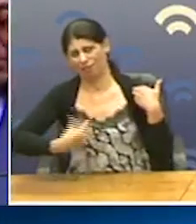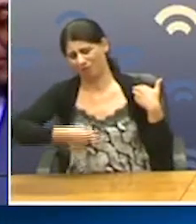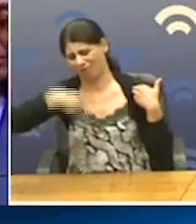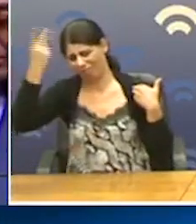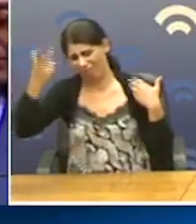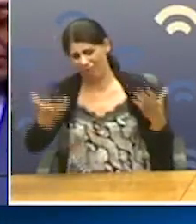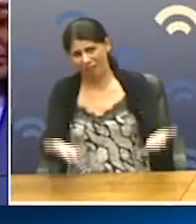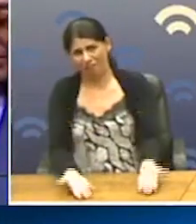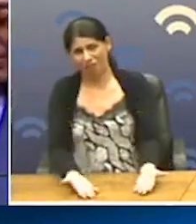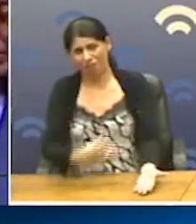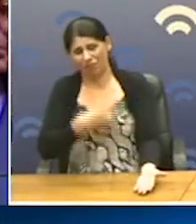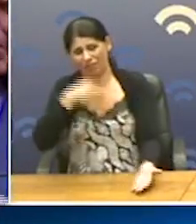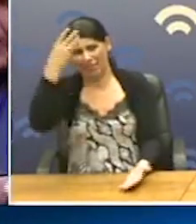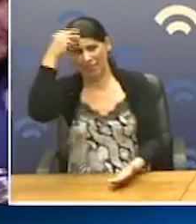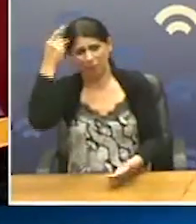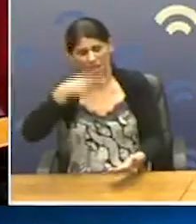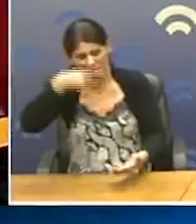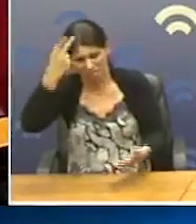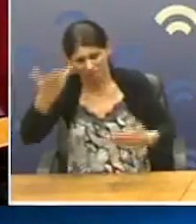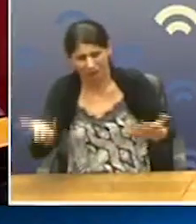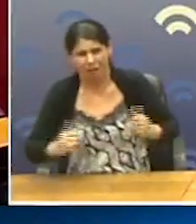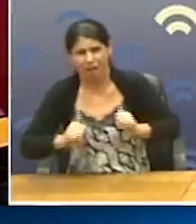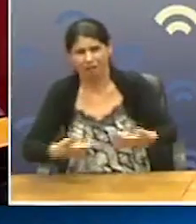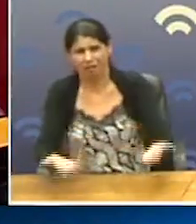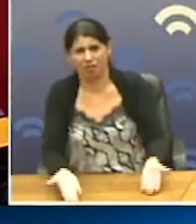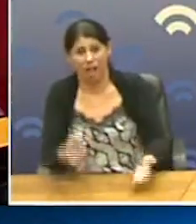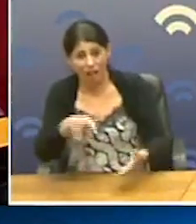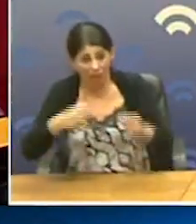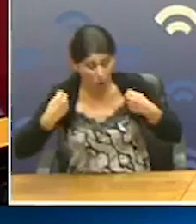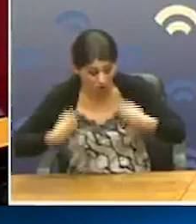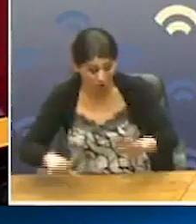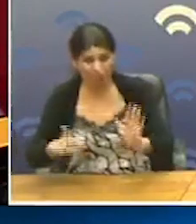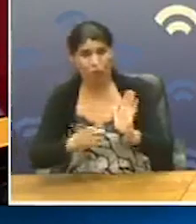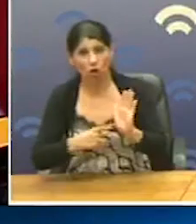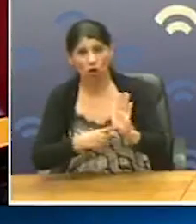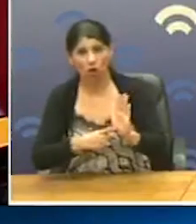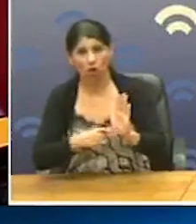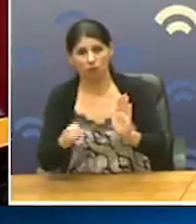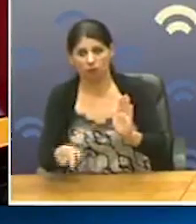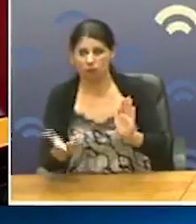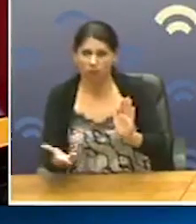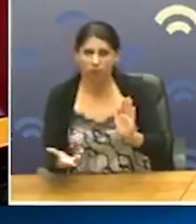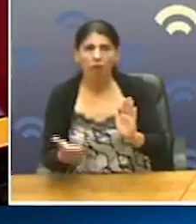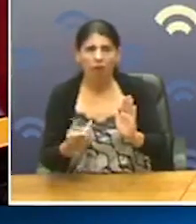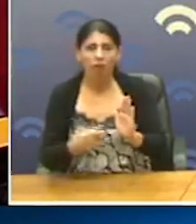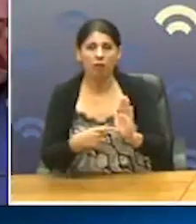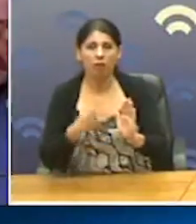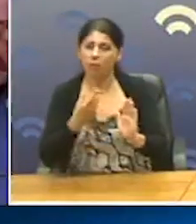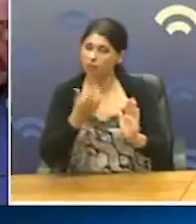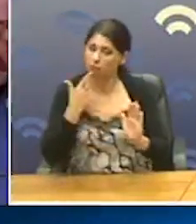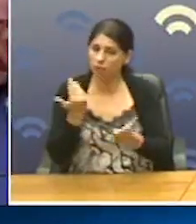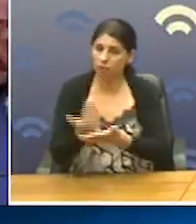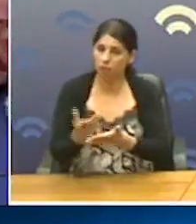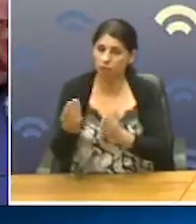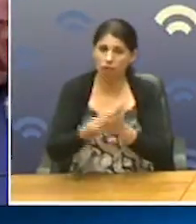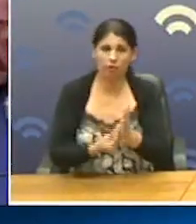να έχετε, κύριε Τσίπρα. Τον άφιο αυτό νόμο, που δεν είναι νόμος, είναι το άρθρο, τον οποίο επικαλεστήκατε τόσες